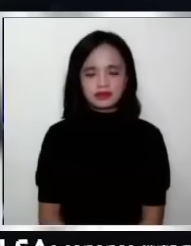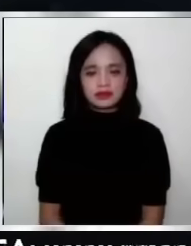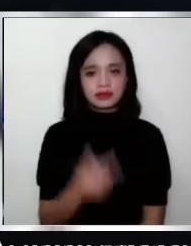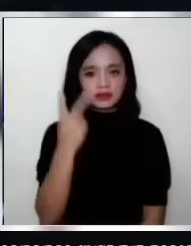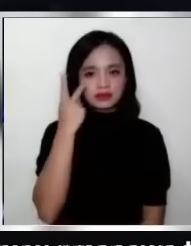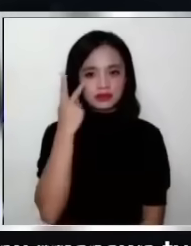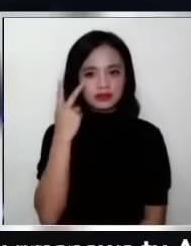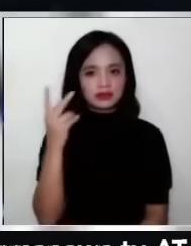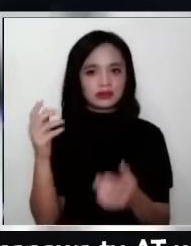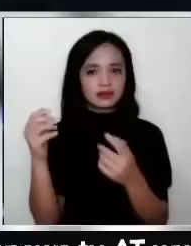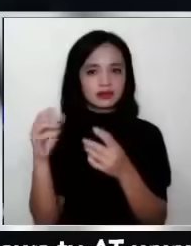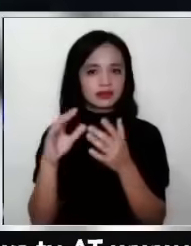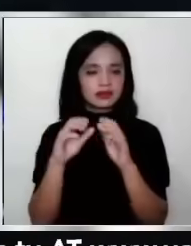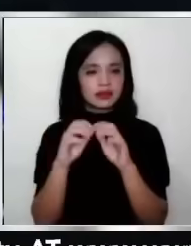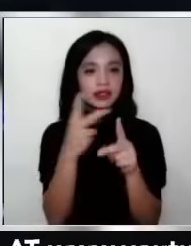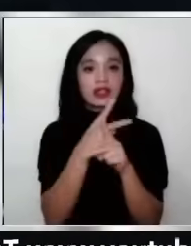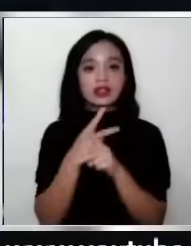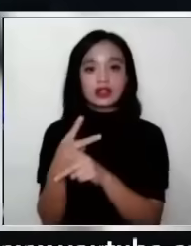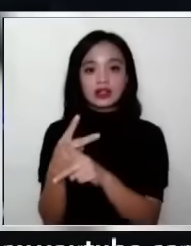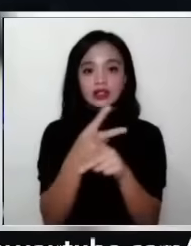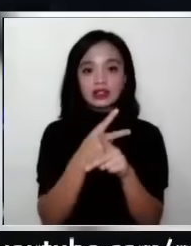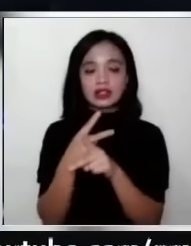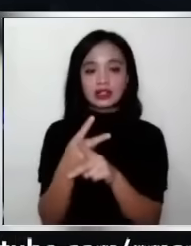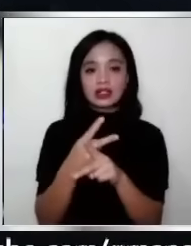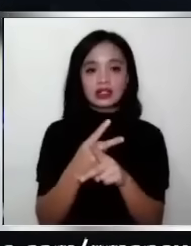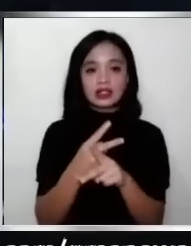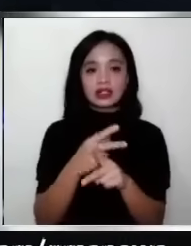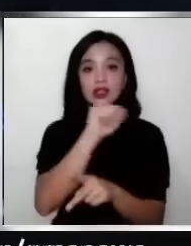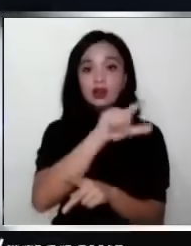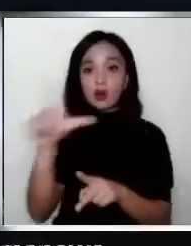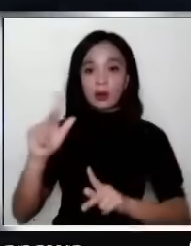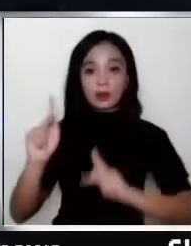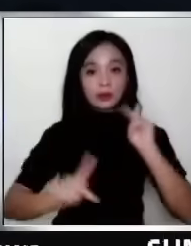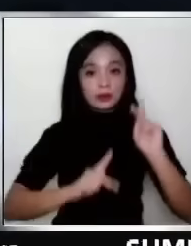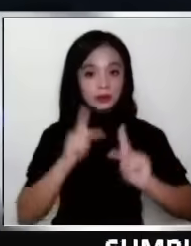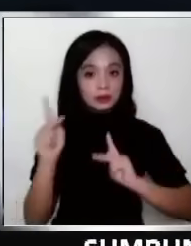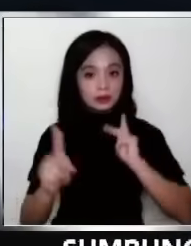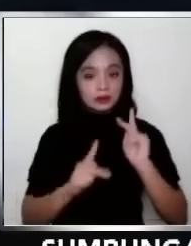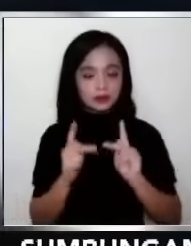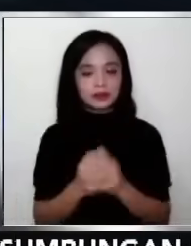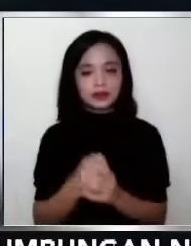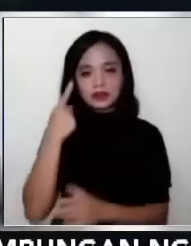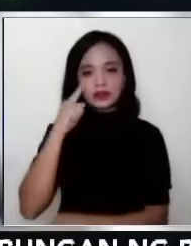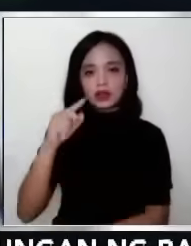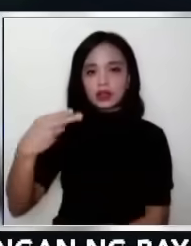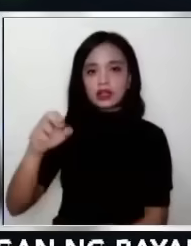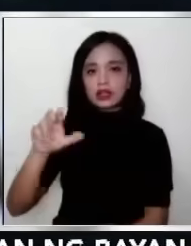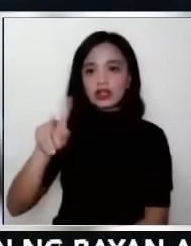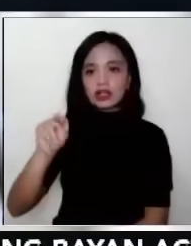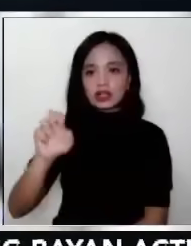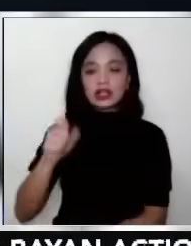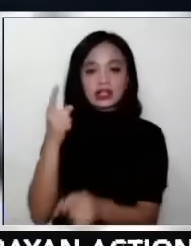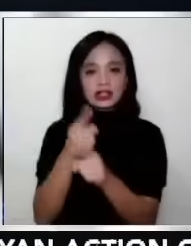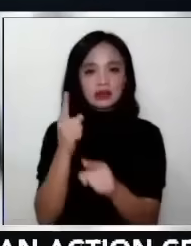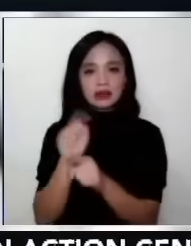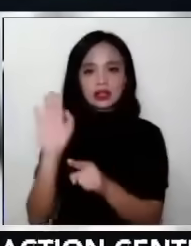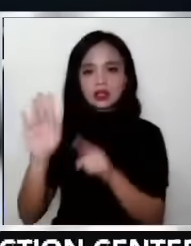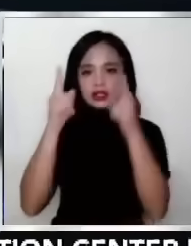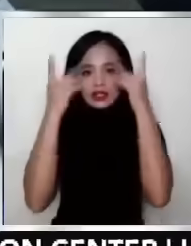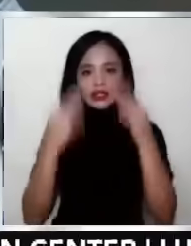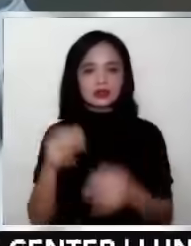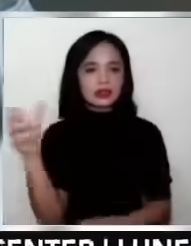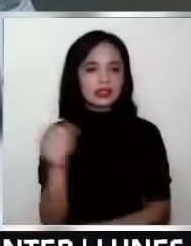violence. Protection sa bawat netizen. Para kay Herlene, tama ang kanyang desisyon na kumuha ng